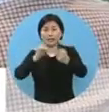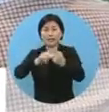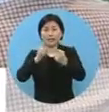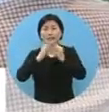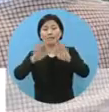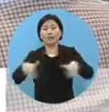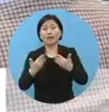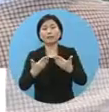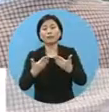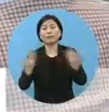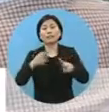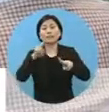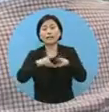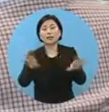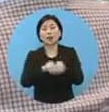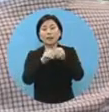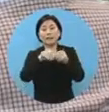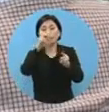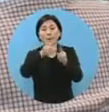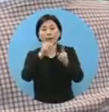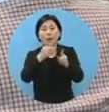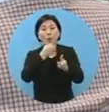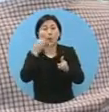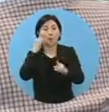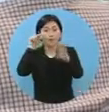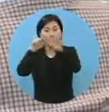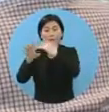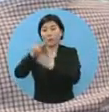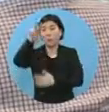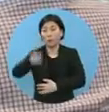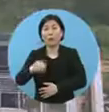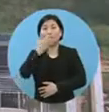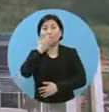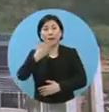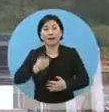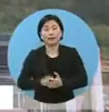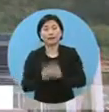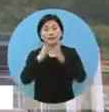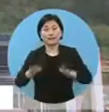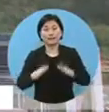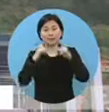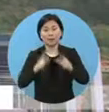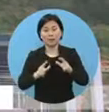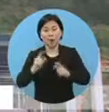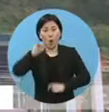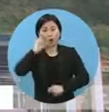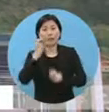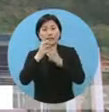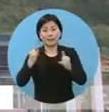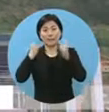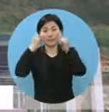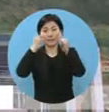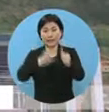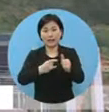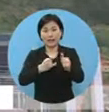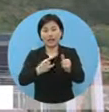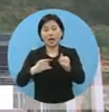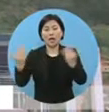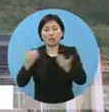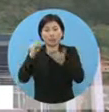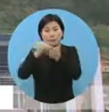전라남도 일자리 종합센터 홈페이지를 참고하시기 바랍니다. 전라남도에서는 취약계층 구직자들이 취업에